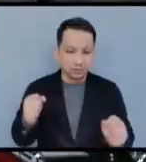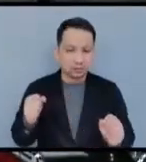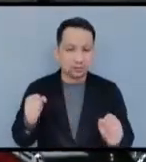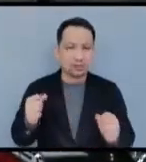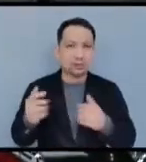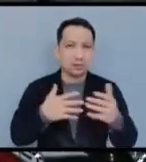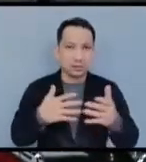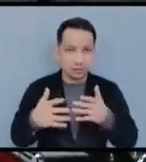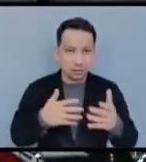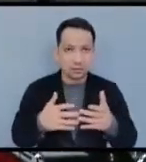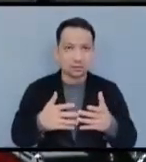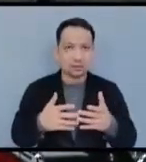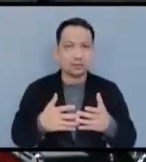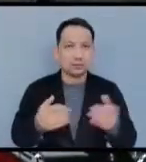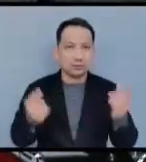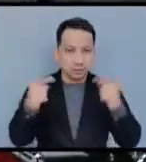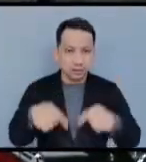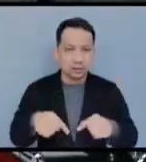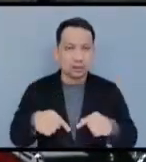klaseng darating na